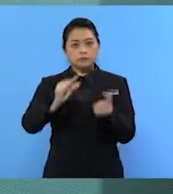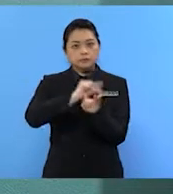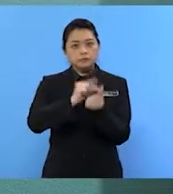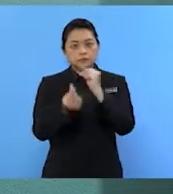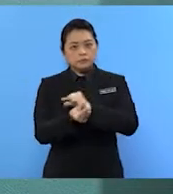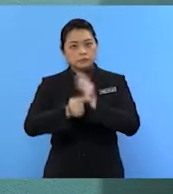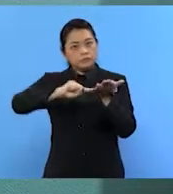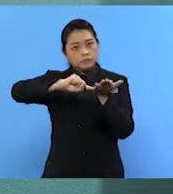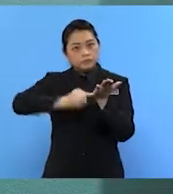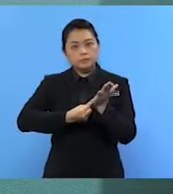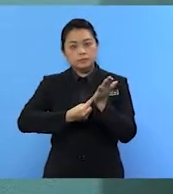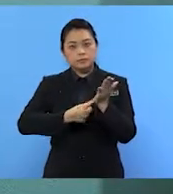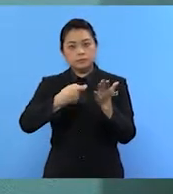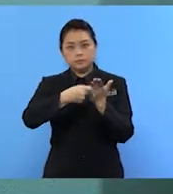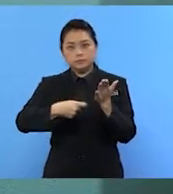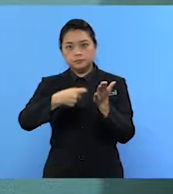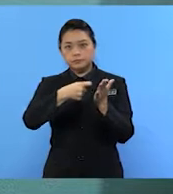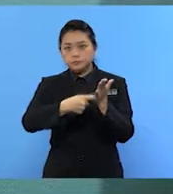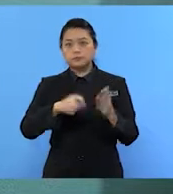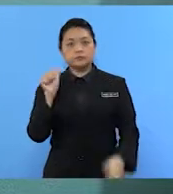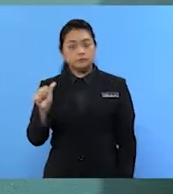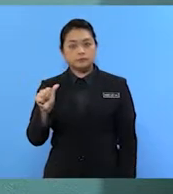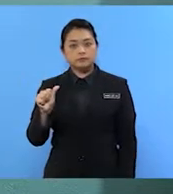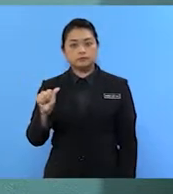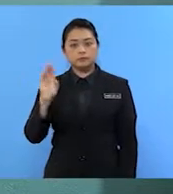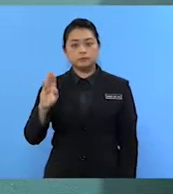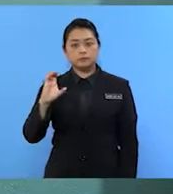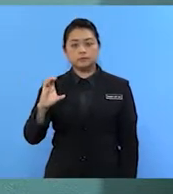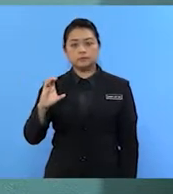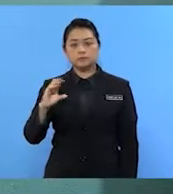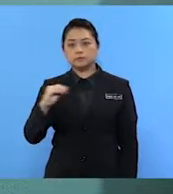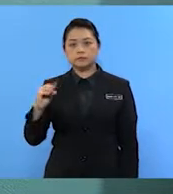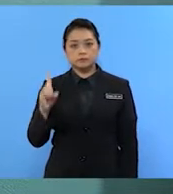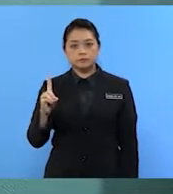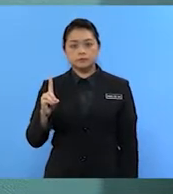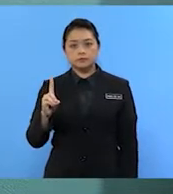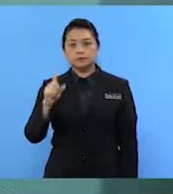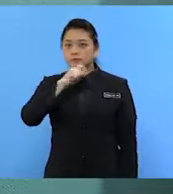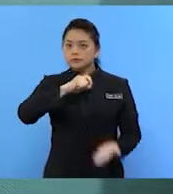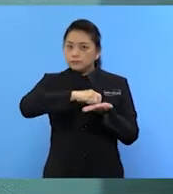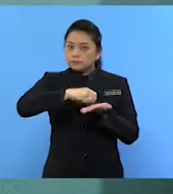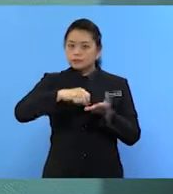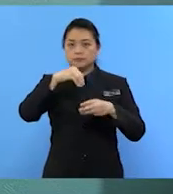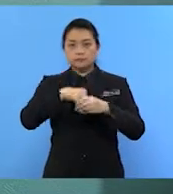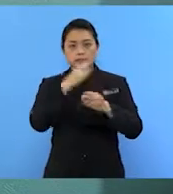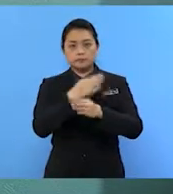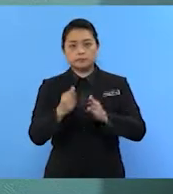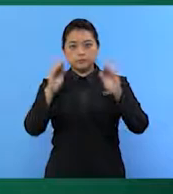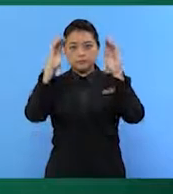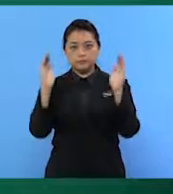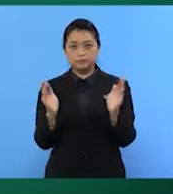Gantikan semula nilai-nilai A, B, C dan D ditulis dalam bentuk